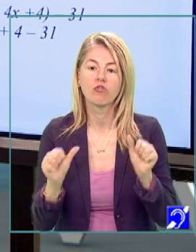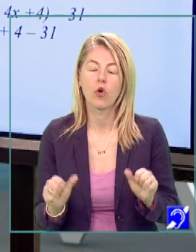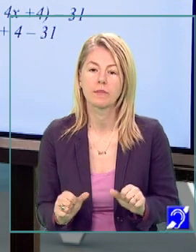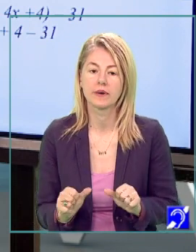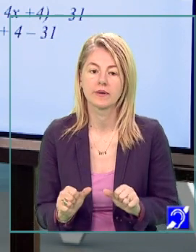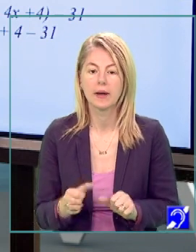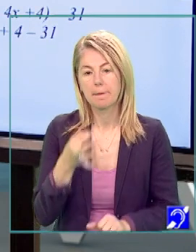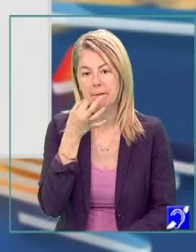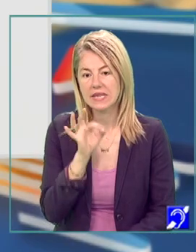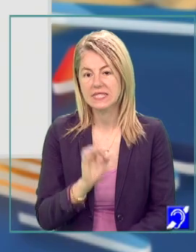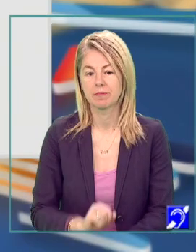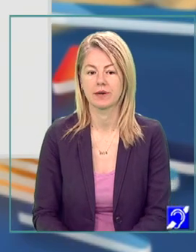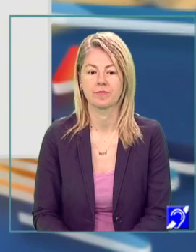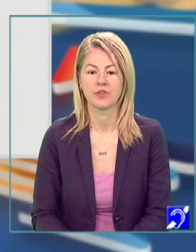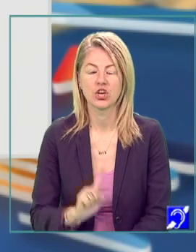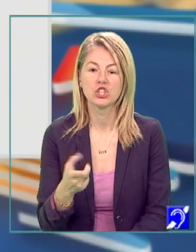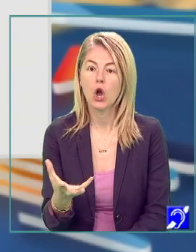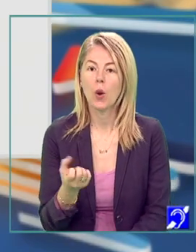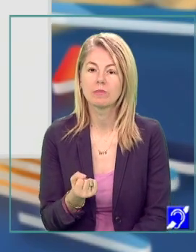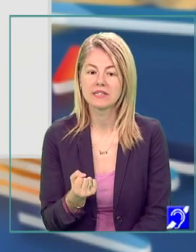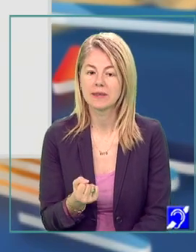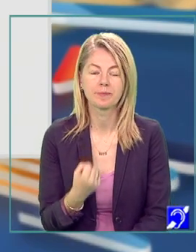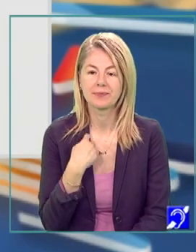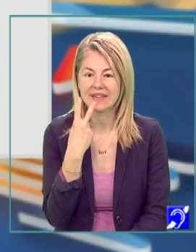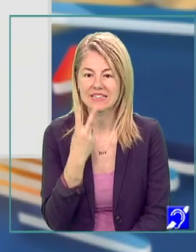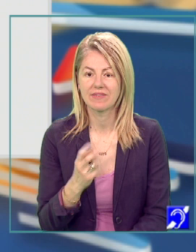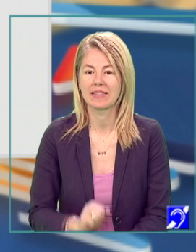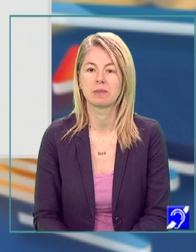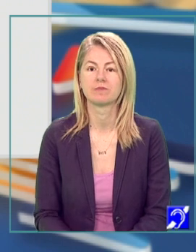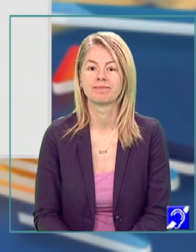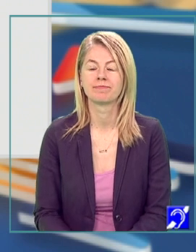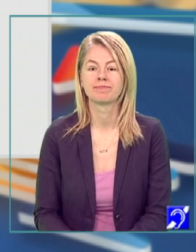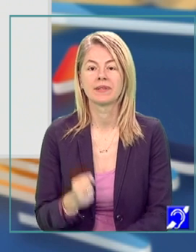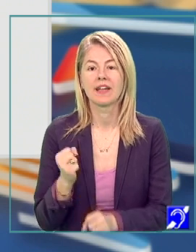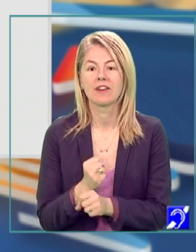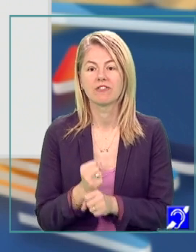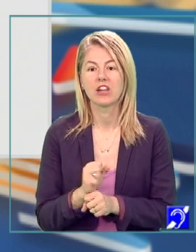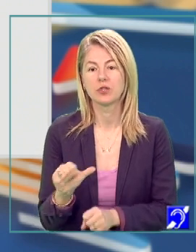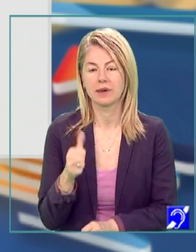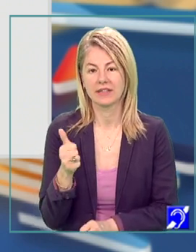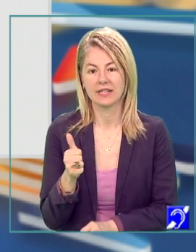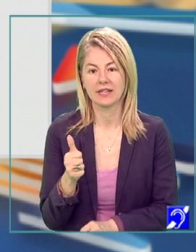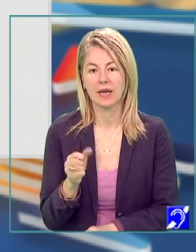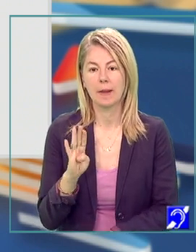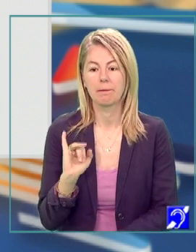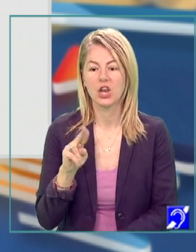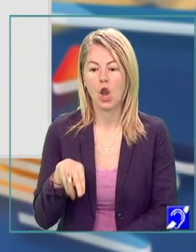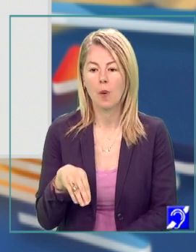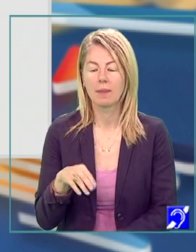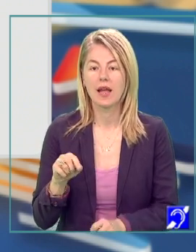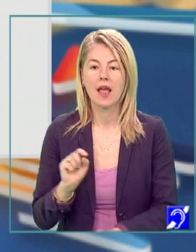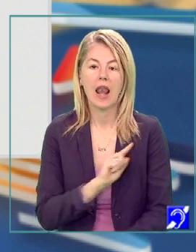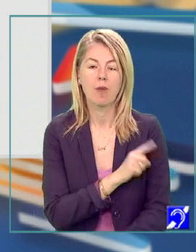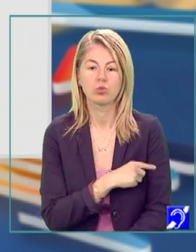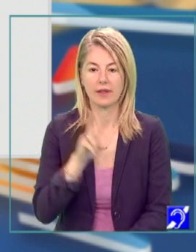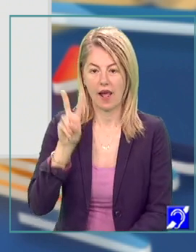mai simplă. Și o să obținem. Ia să vedem. Facem întâi binom la pătrat.